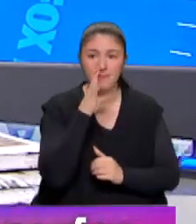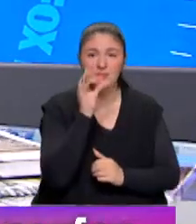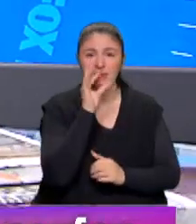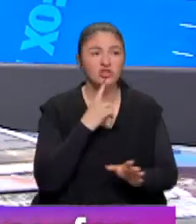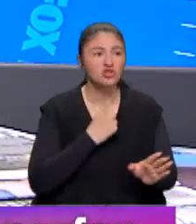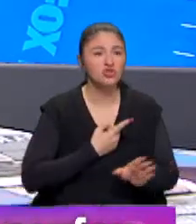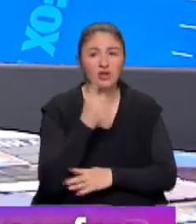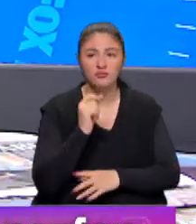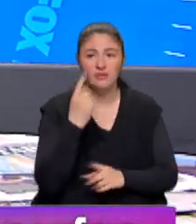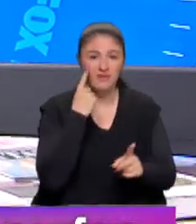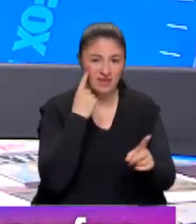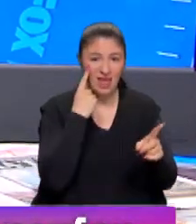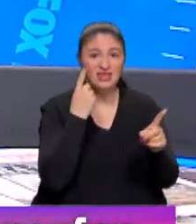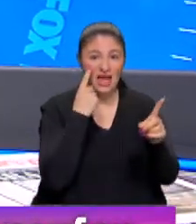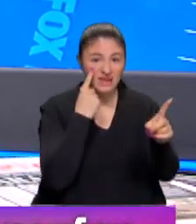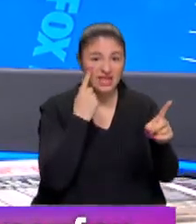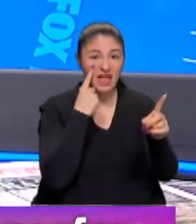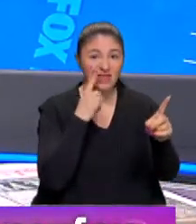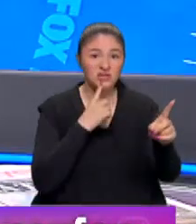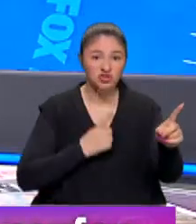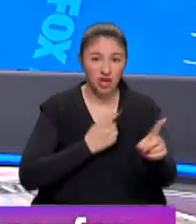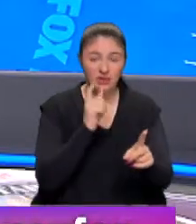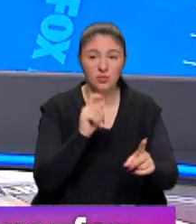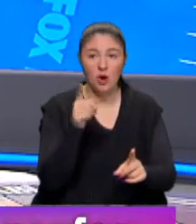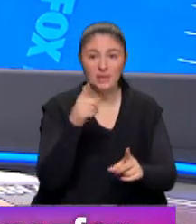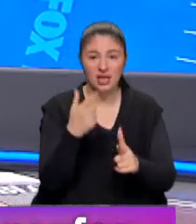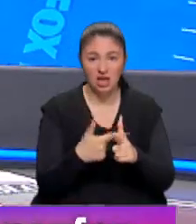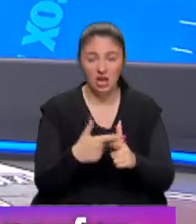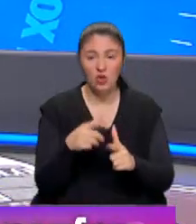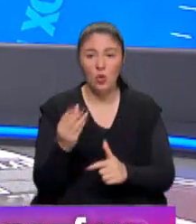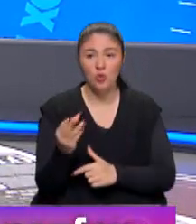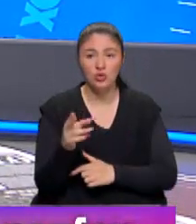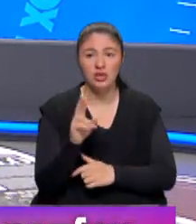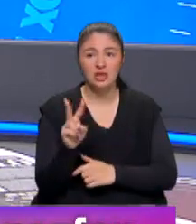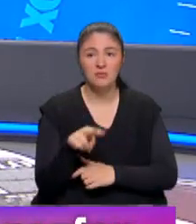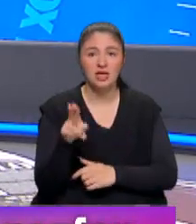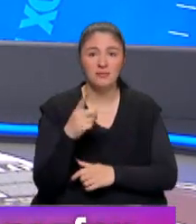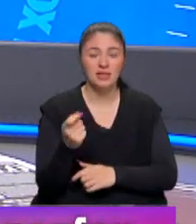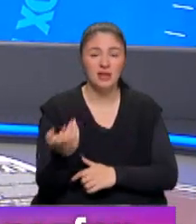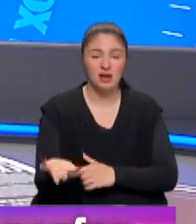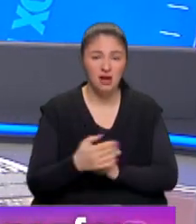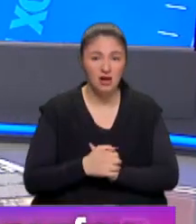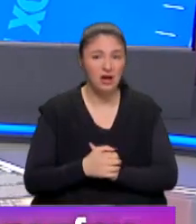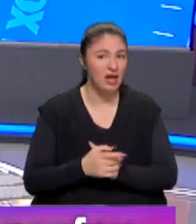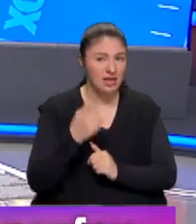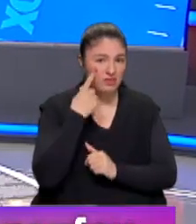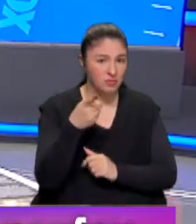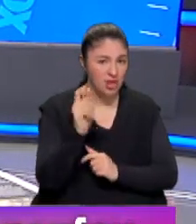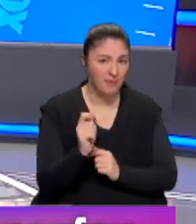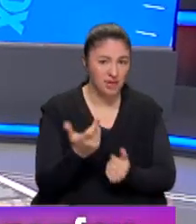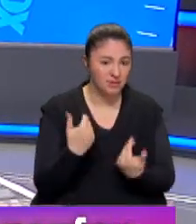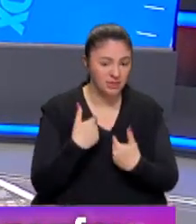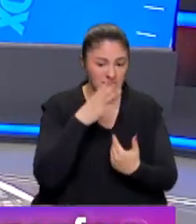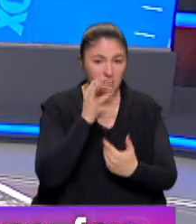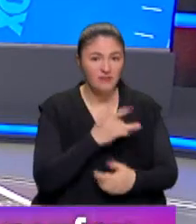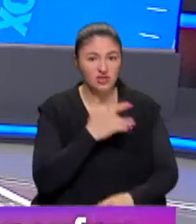kime şikayet edeceğiz? Devlete, devlete mi şikayet edeceğiz? 10 bin liralık kira oldu, 27 bin lira. Devlet bunu yaparsa